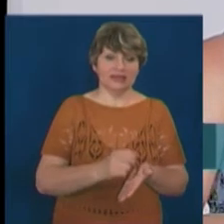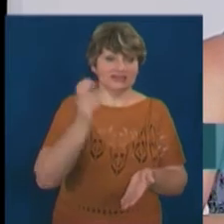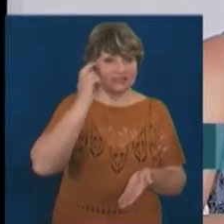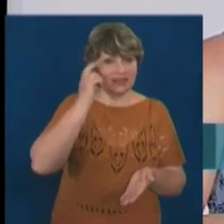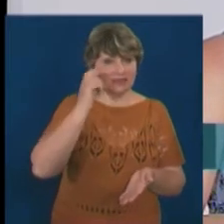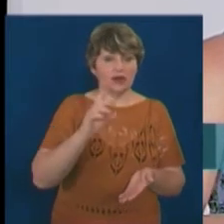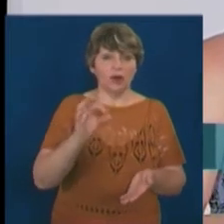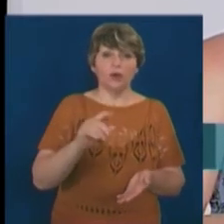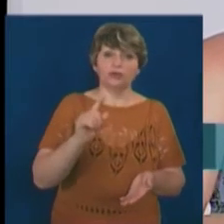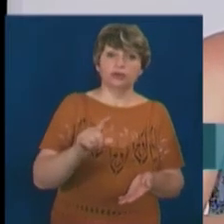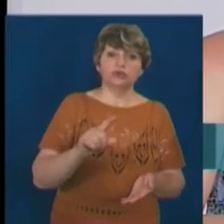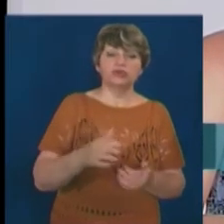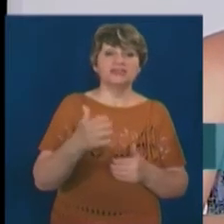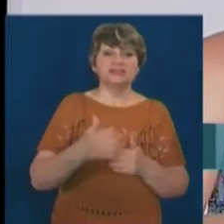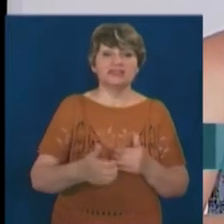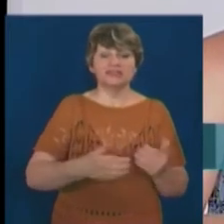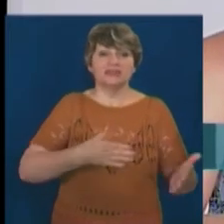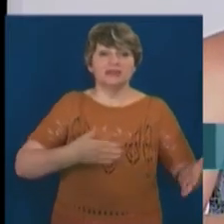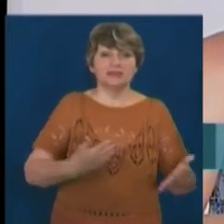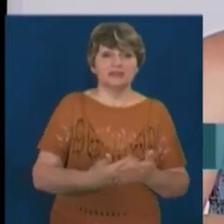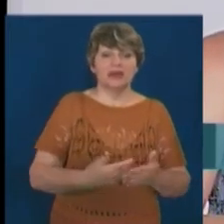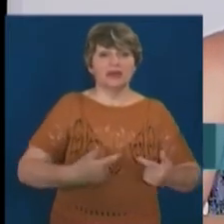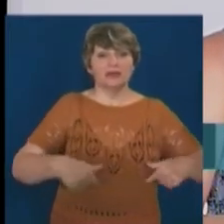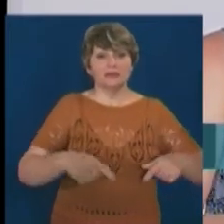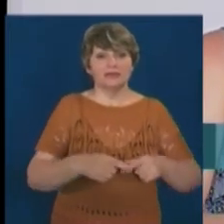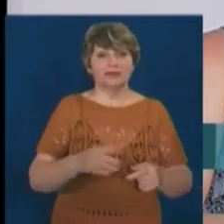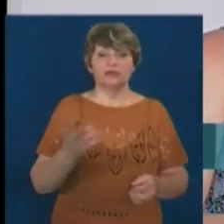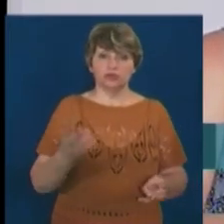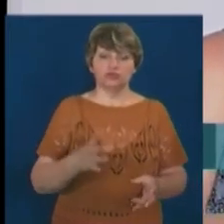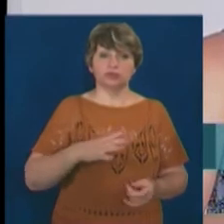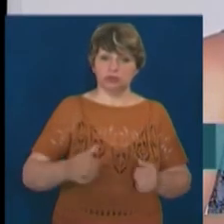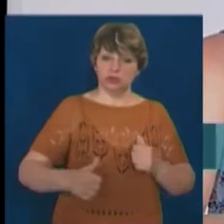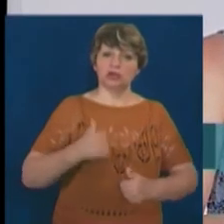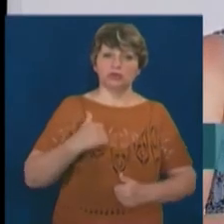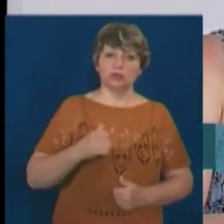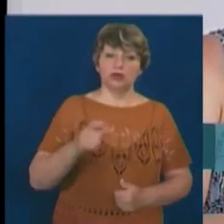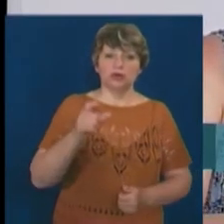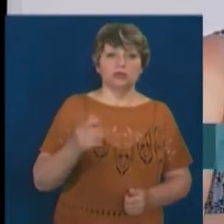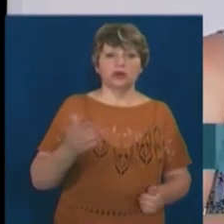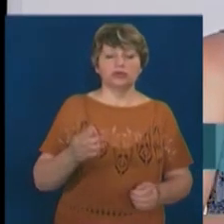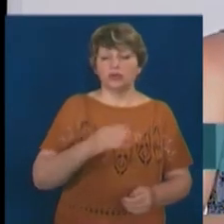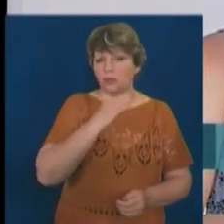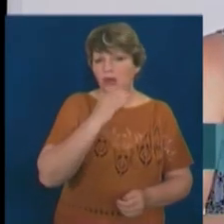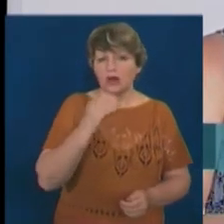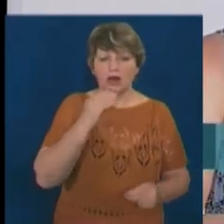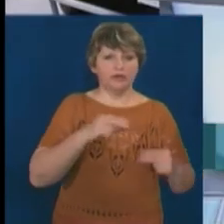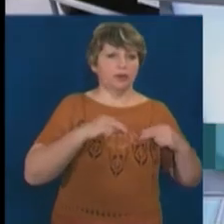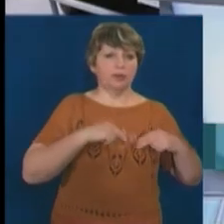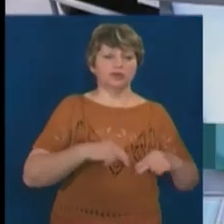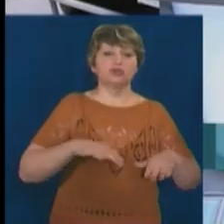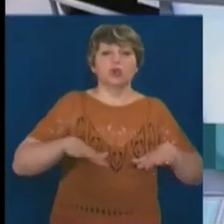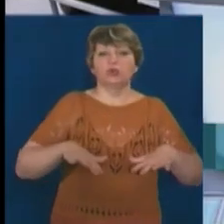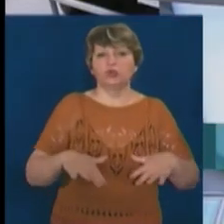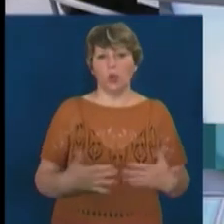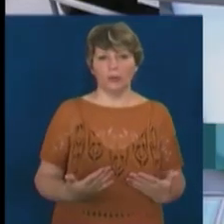про те, що серед громадських діячів модно бути героєм. І таким людиною, яка дуже багато працює, дуже втомлюється.